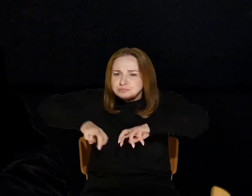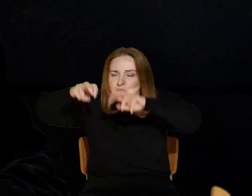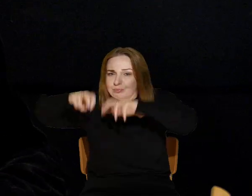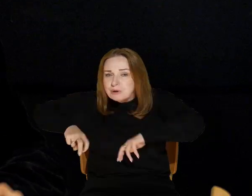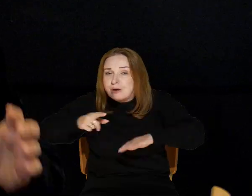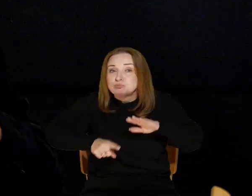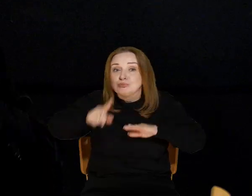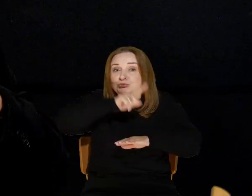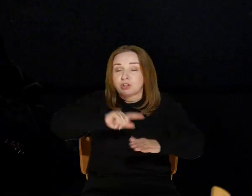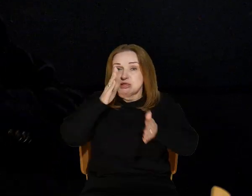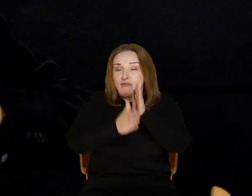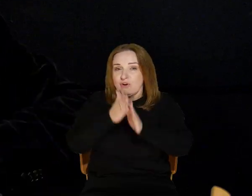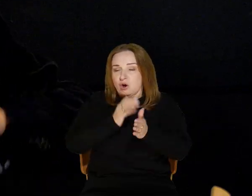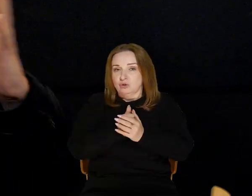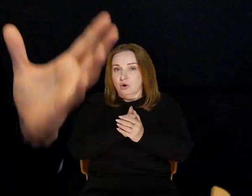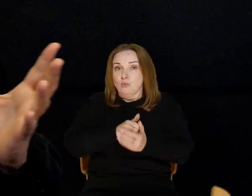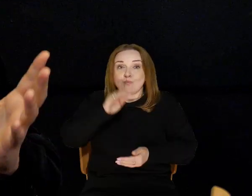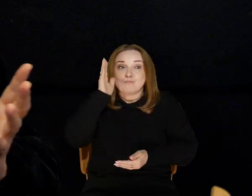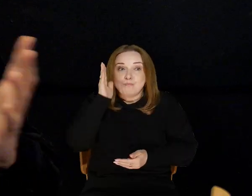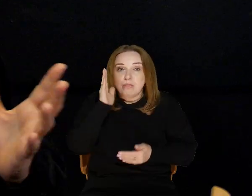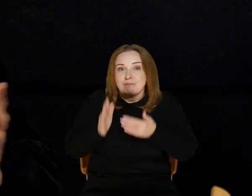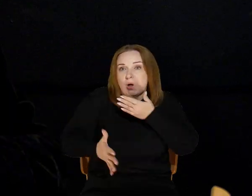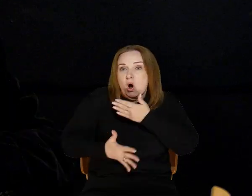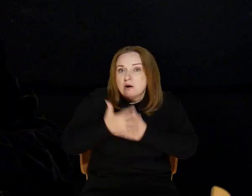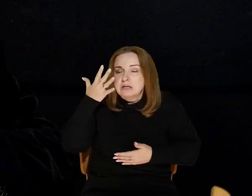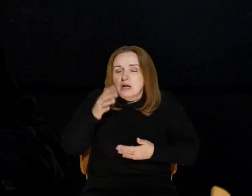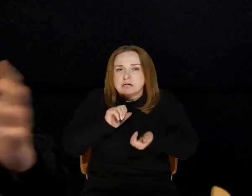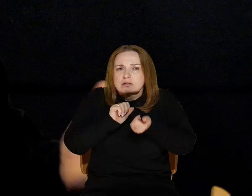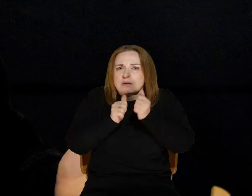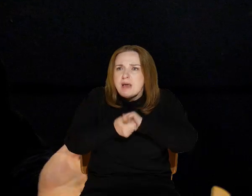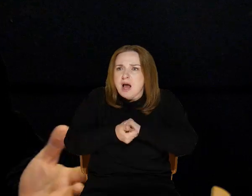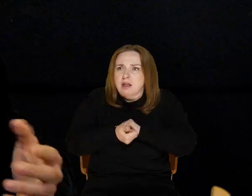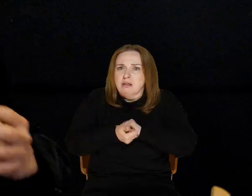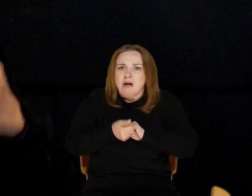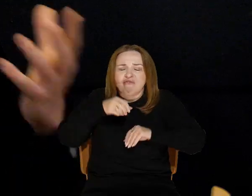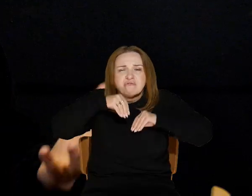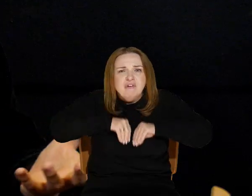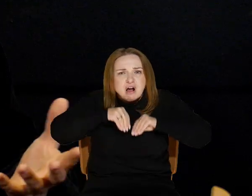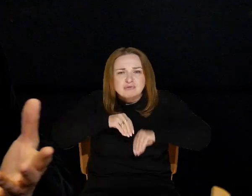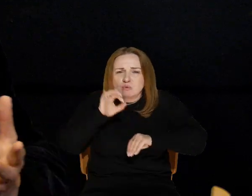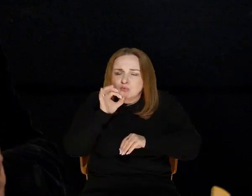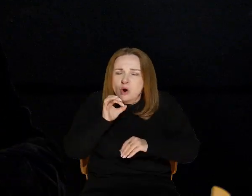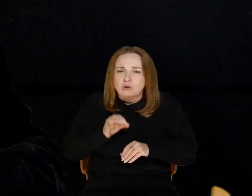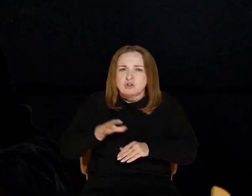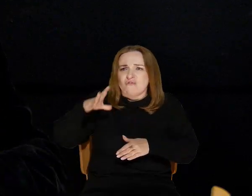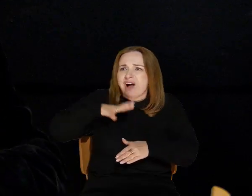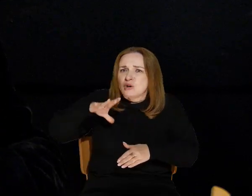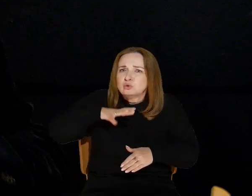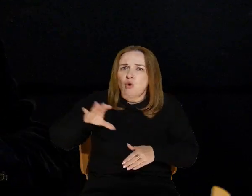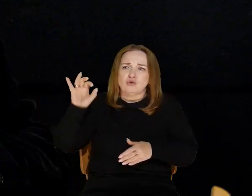i mówi, że tu zaszły tak kolosalne zmiany wartości, w świecie wartości, w